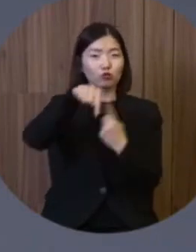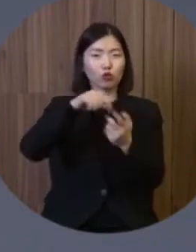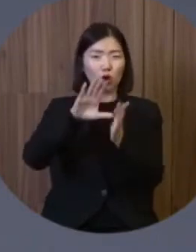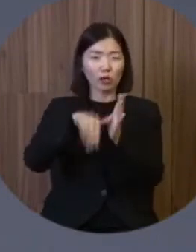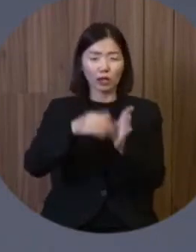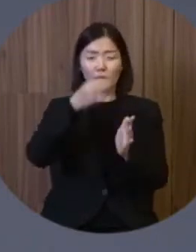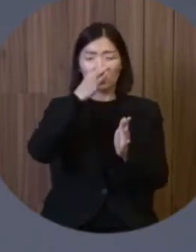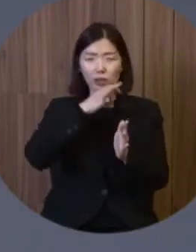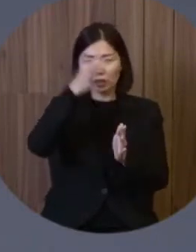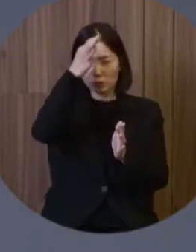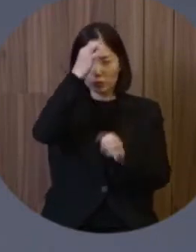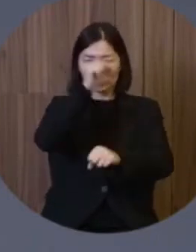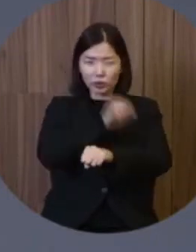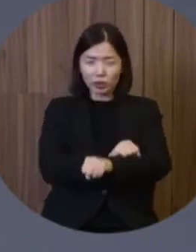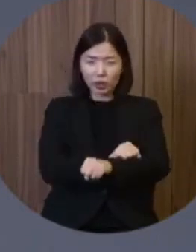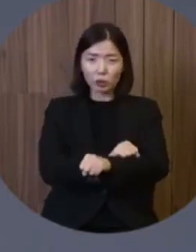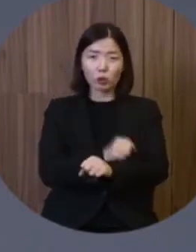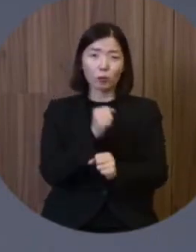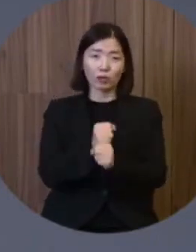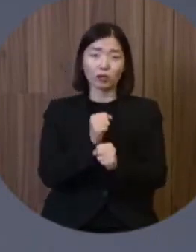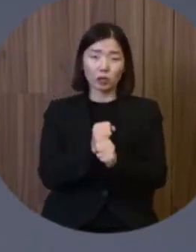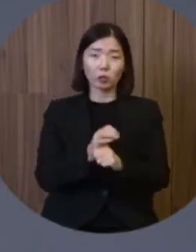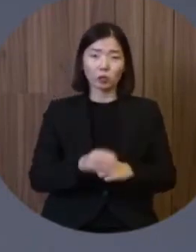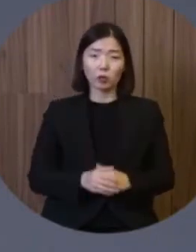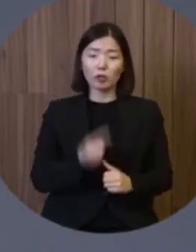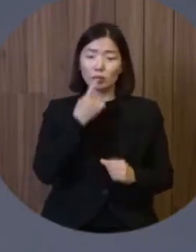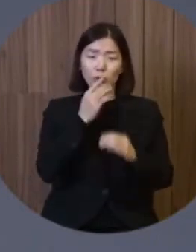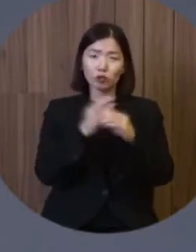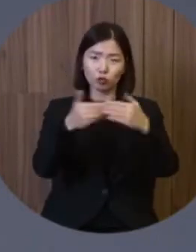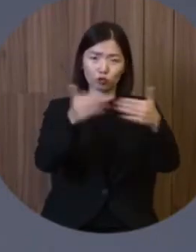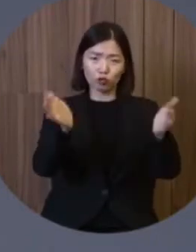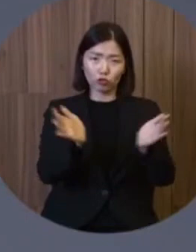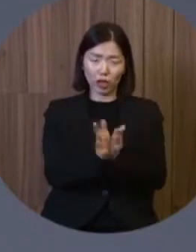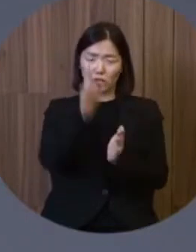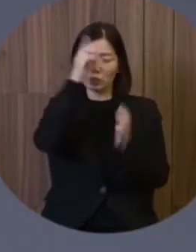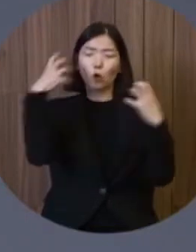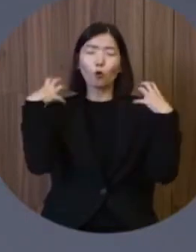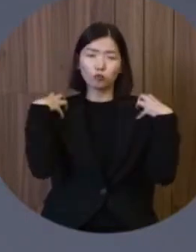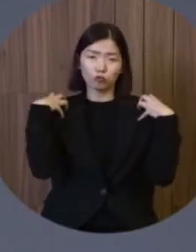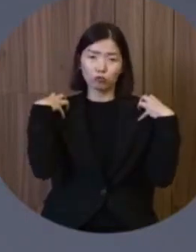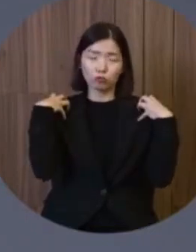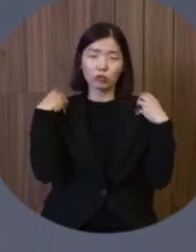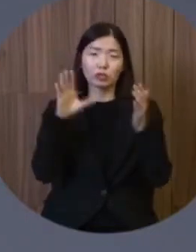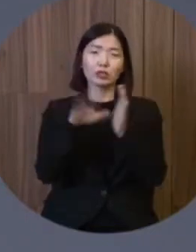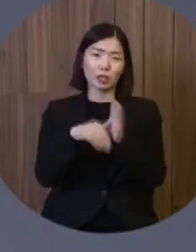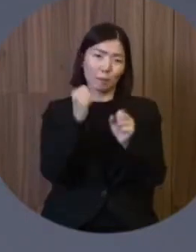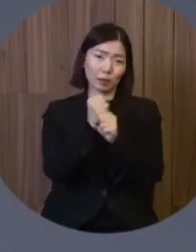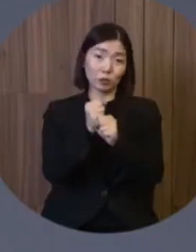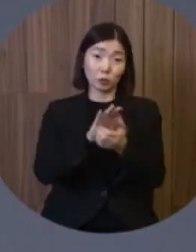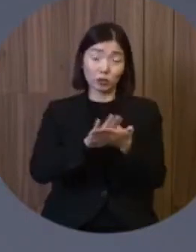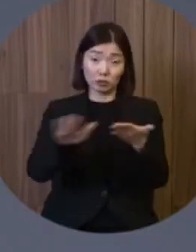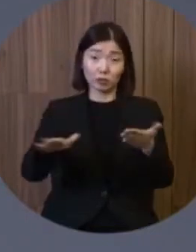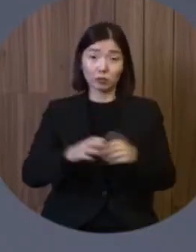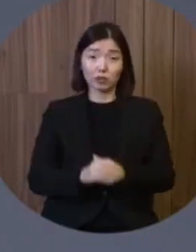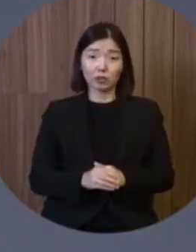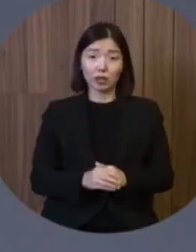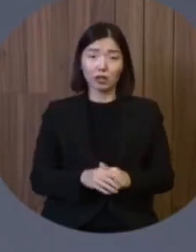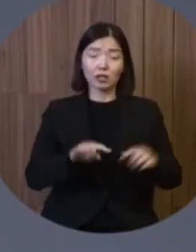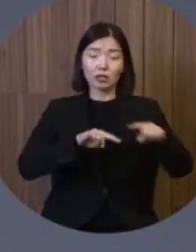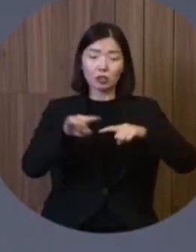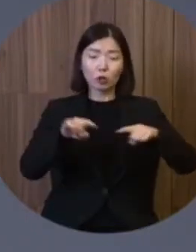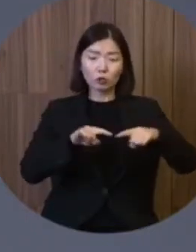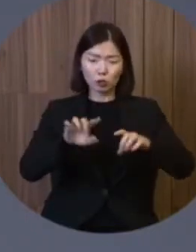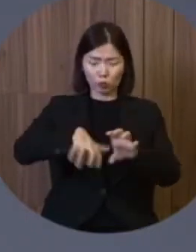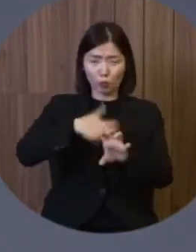정당으로 만들겠습니다. 명실상부한 민주당 정부의 시대를 열겠습니다. 정당 책임 정치로의